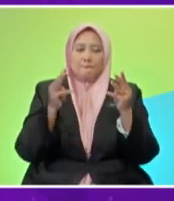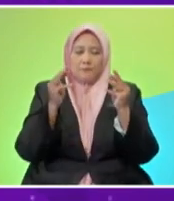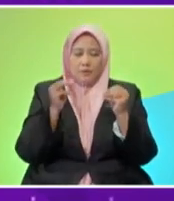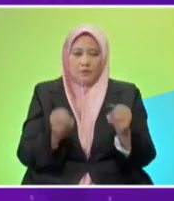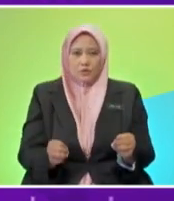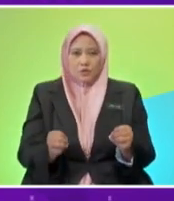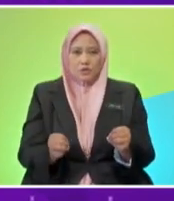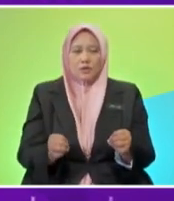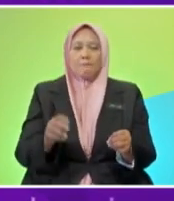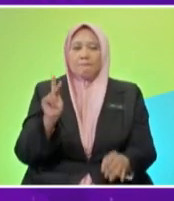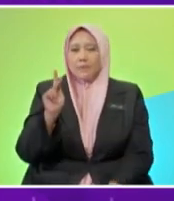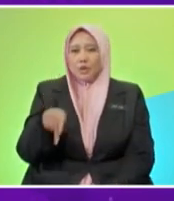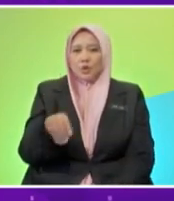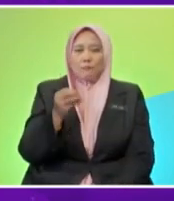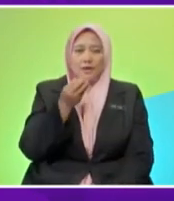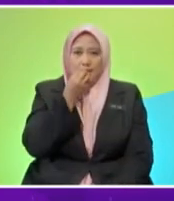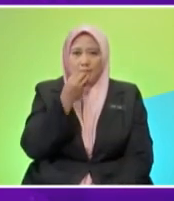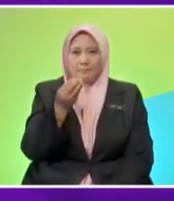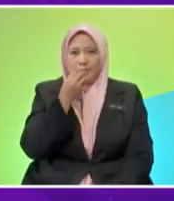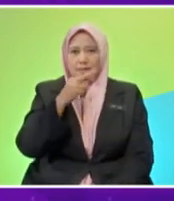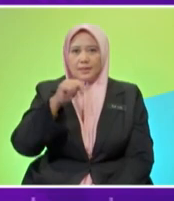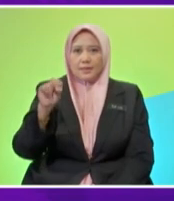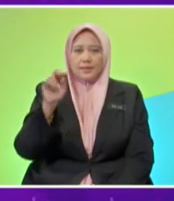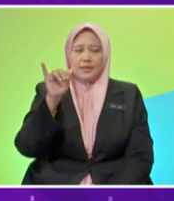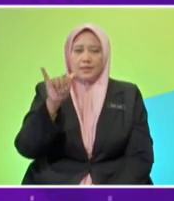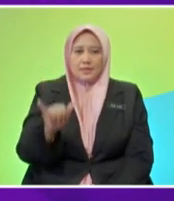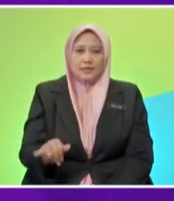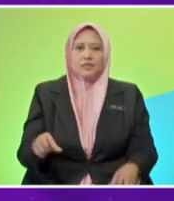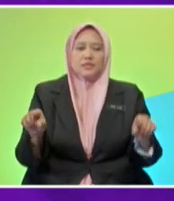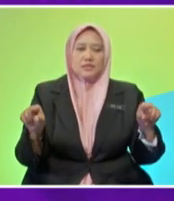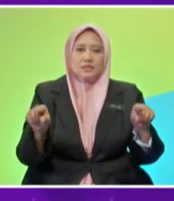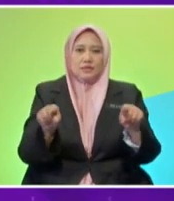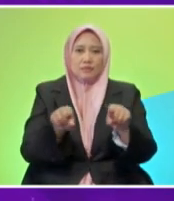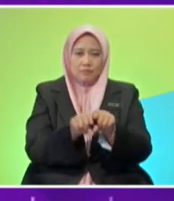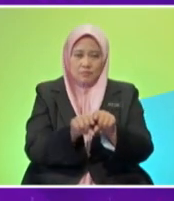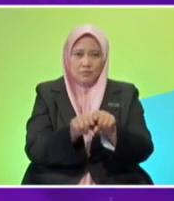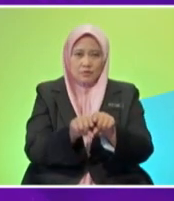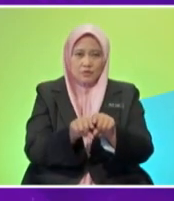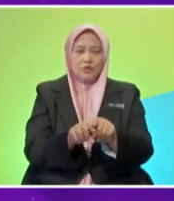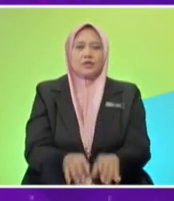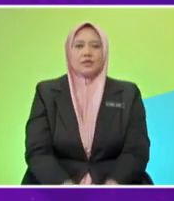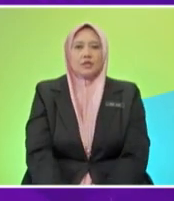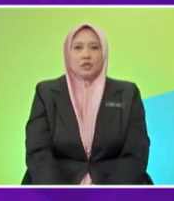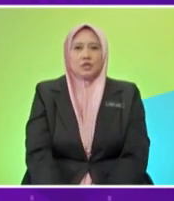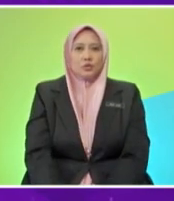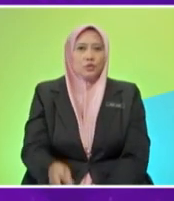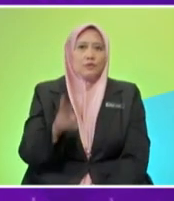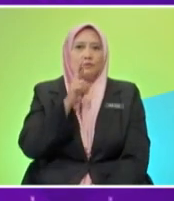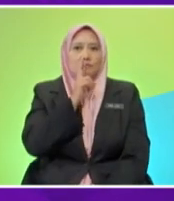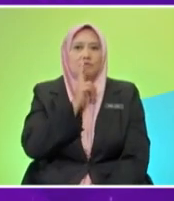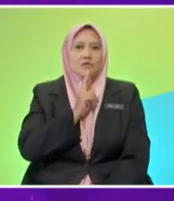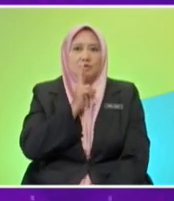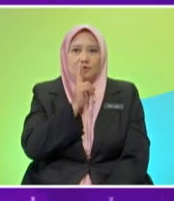makanan seimbang untuk hidup sihat. Yang ditulis merah itu merupakan idea utama, manakala yang berwarna ungu